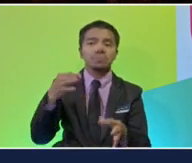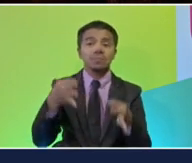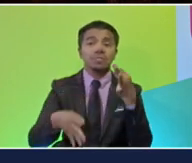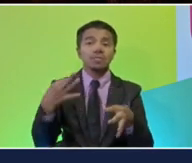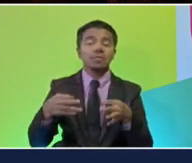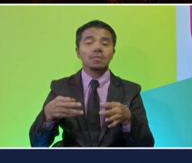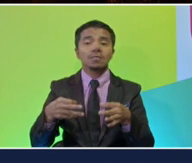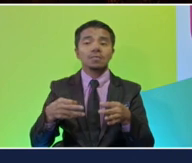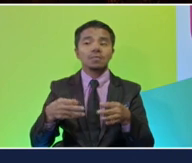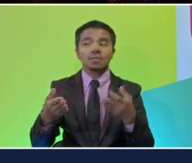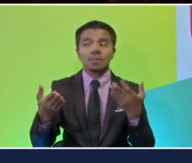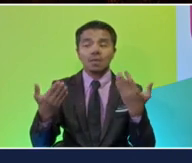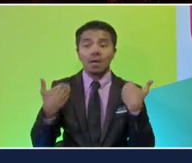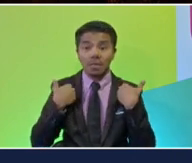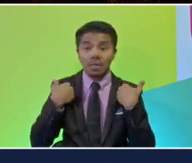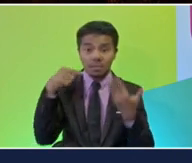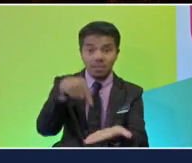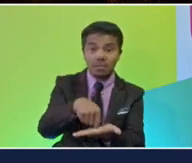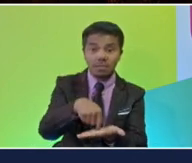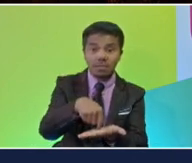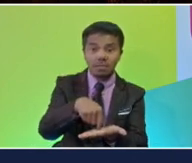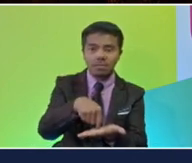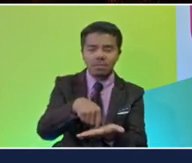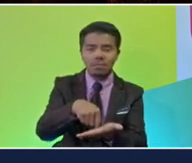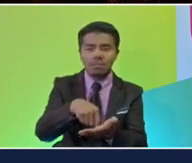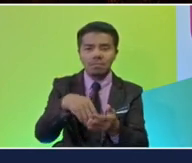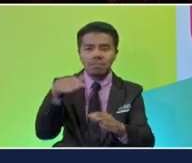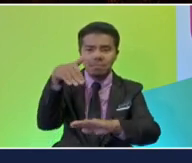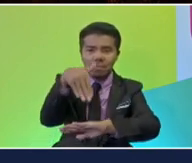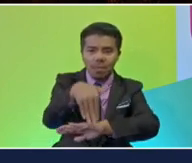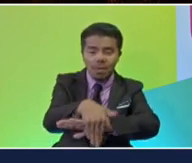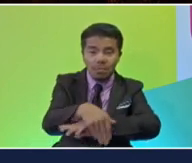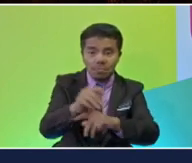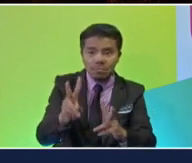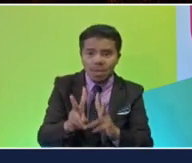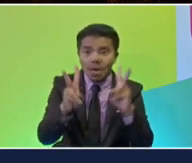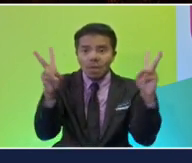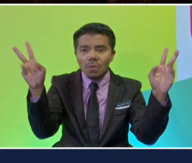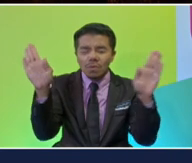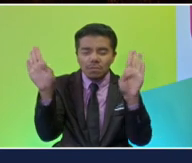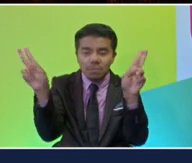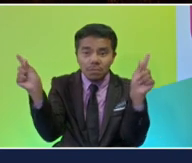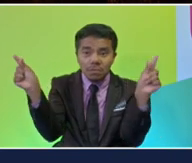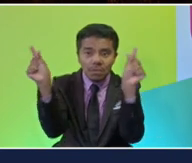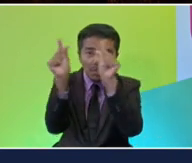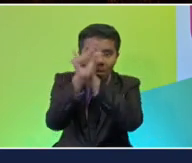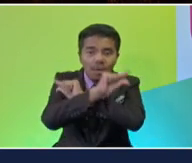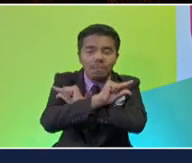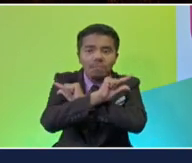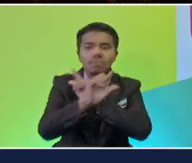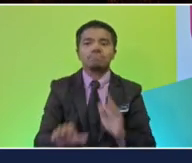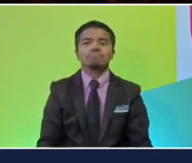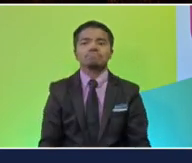Mira lakukan sekiranya malam terlalu gelap untuk kita berjalan kita kalau terlalu gelap untuk Jalan